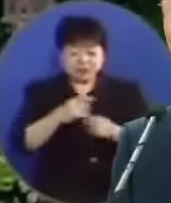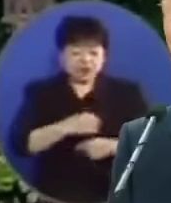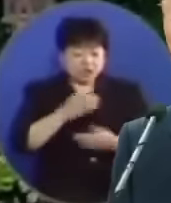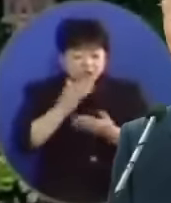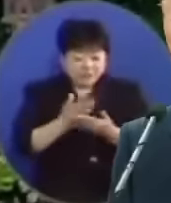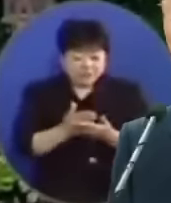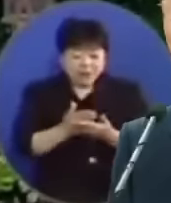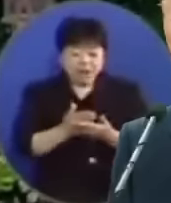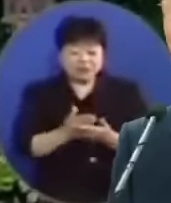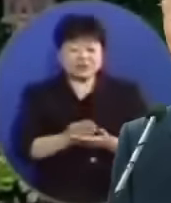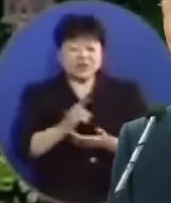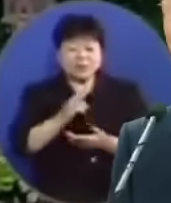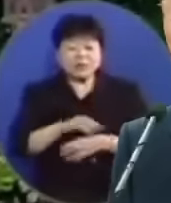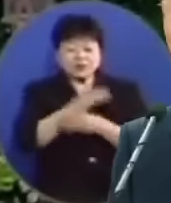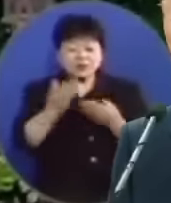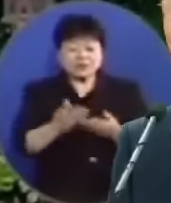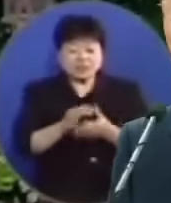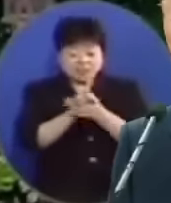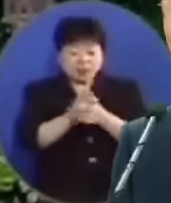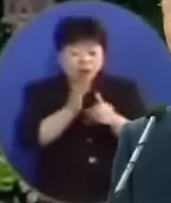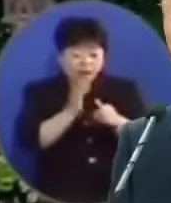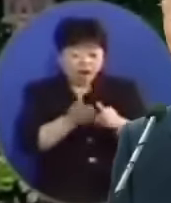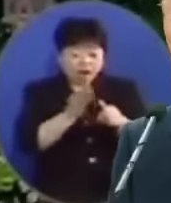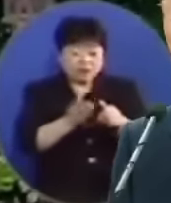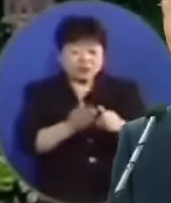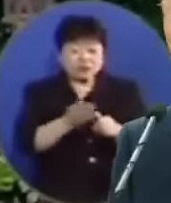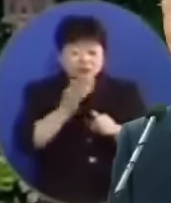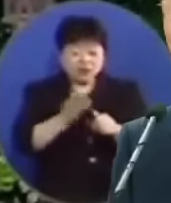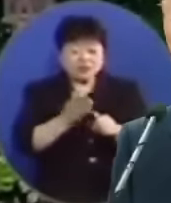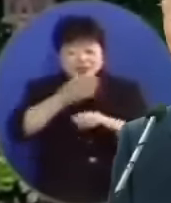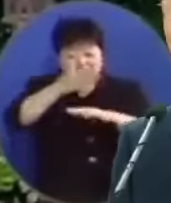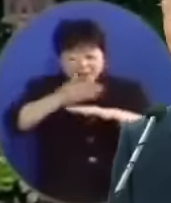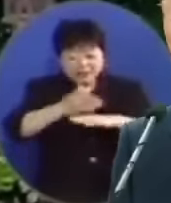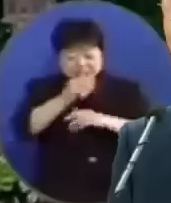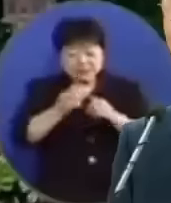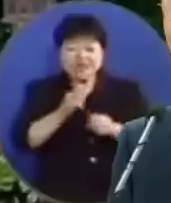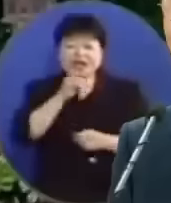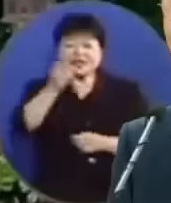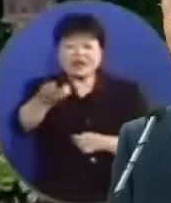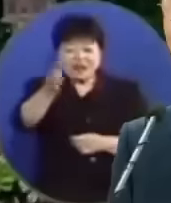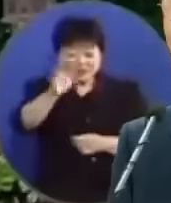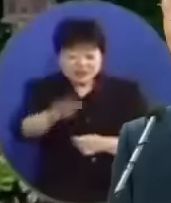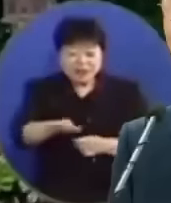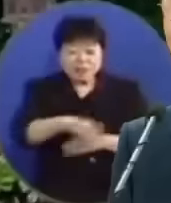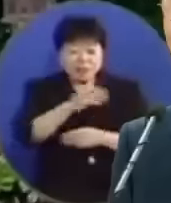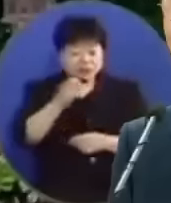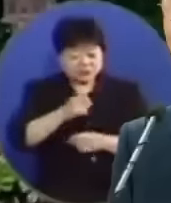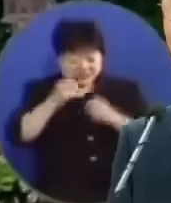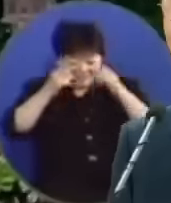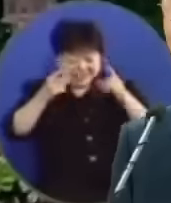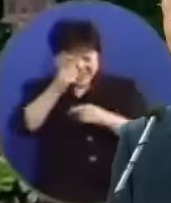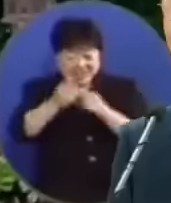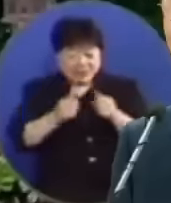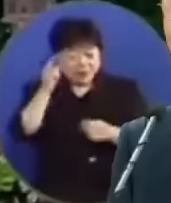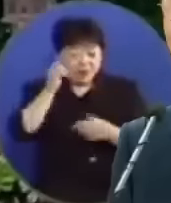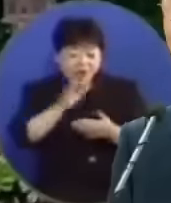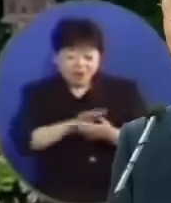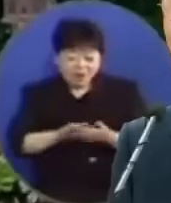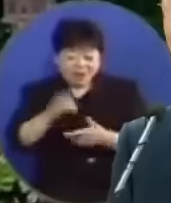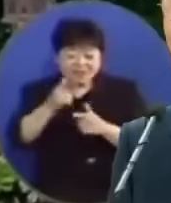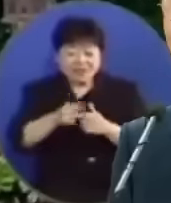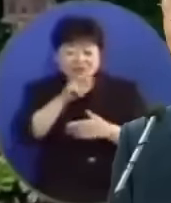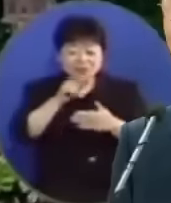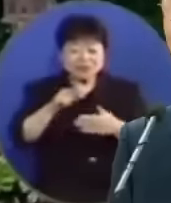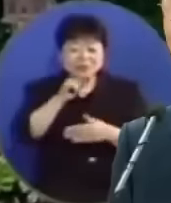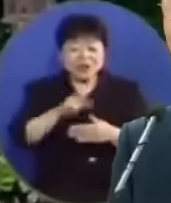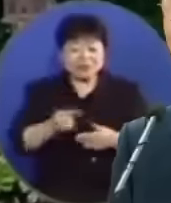염려하지 말고 다만 모든 일에 기도와 간구로 너희 구할 것을 감사함으로 하나님께 아뢰라. 그러면 모든 지각에 뛰어난 하나님의 평강이 그리스도 예수 안에서